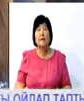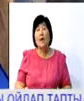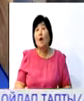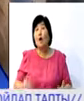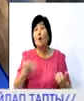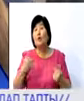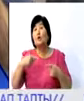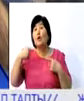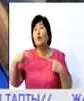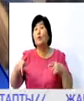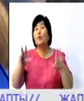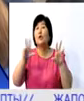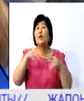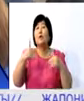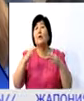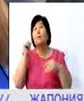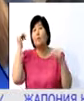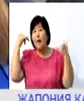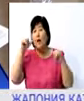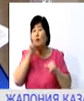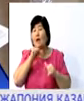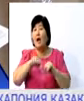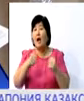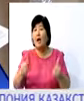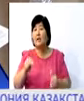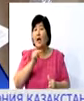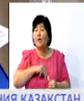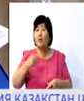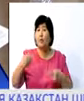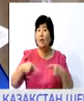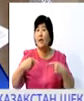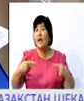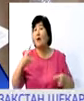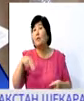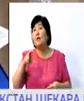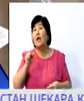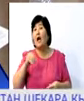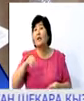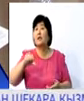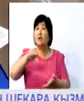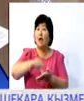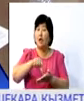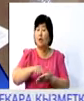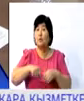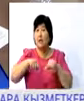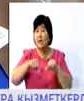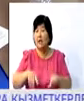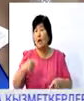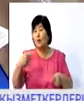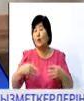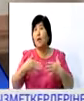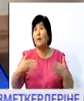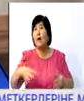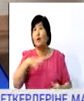Бүгінде бөтеннің мүлкін иемдену, мал ұрлығы, ажырасу, еңбек дауының кез келгені медиаторлардың қатысуымен қаралады. Тұрмыстық даудамайлардың